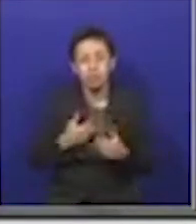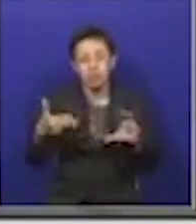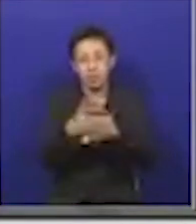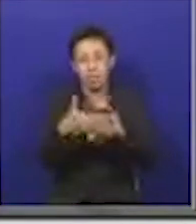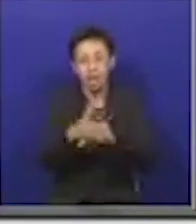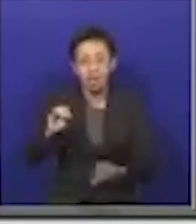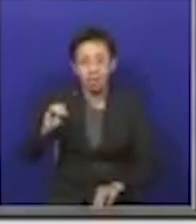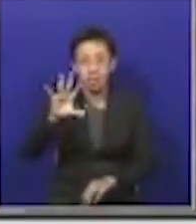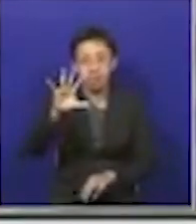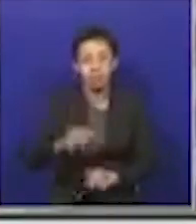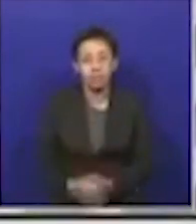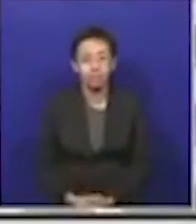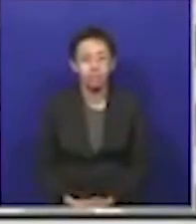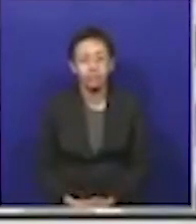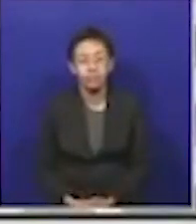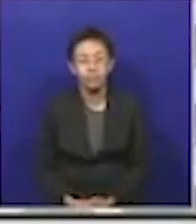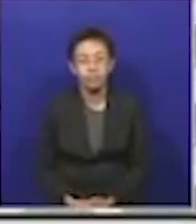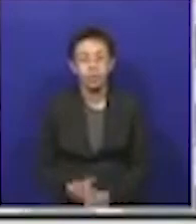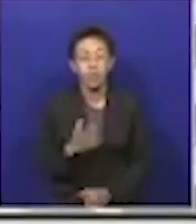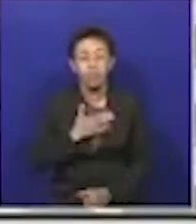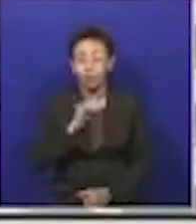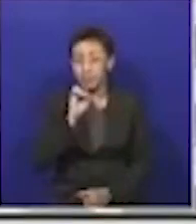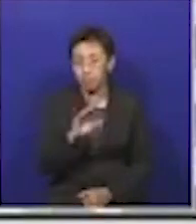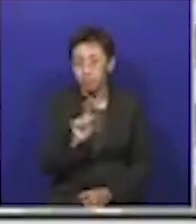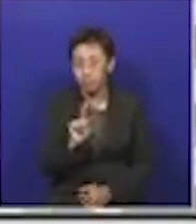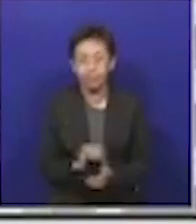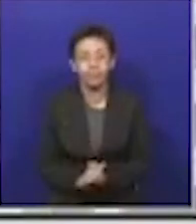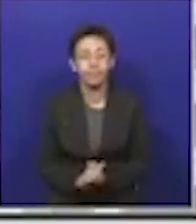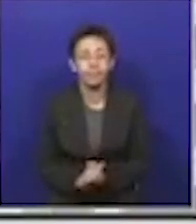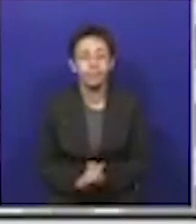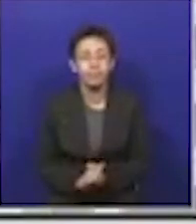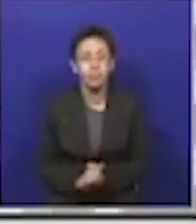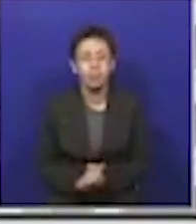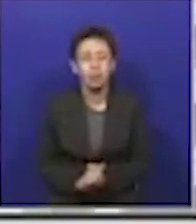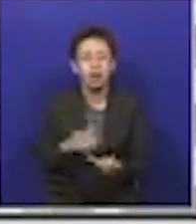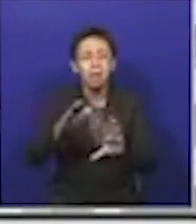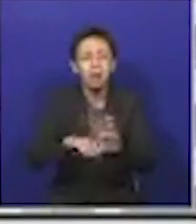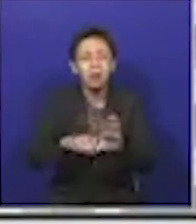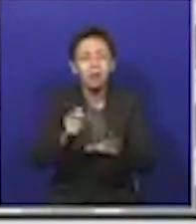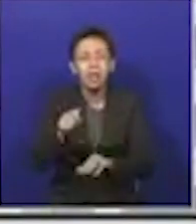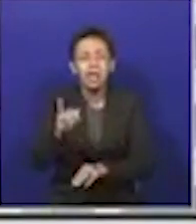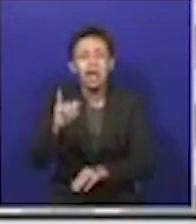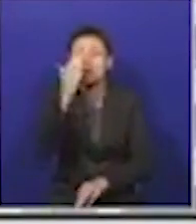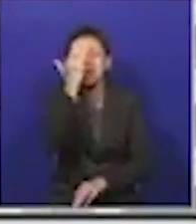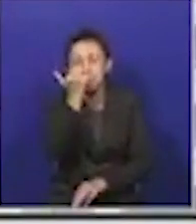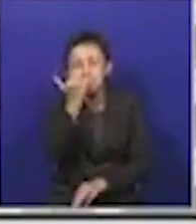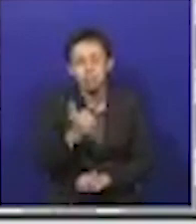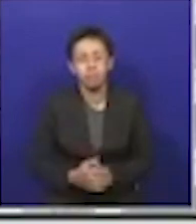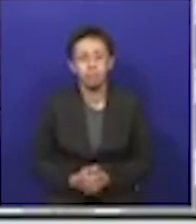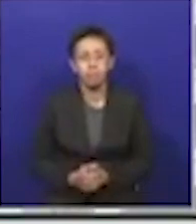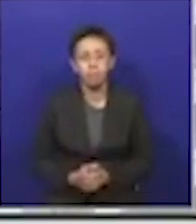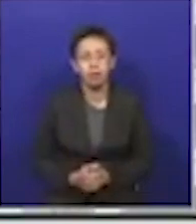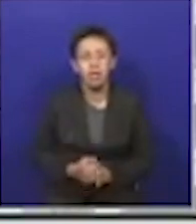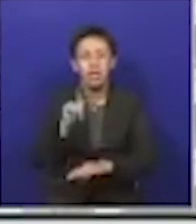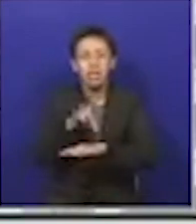าฮะผมจะบอกว่าทำไมคุณต้องไปลงทะเบียน AI ฮะทำไมต้องไป